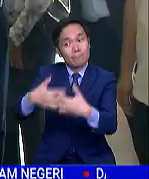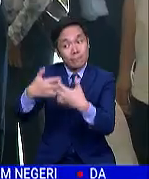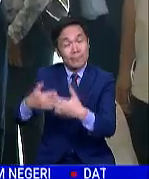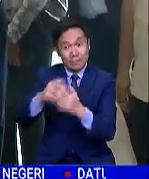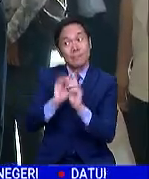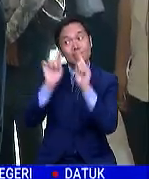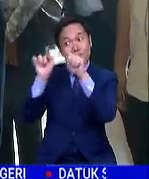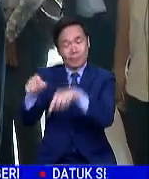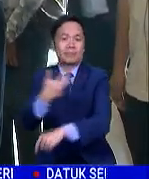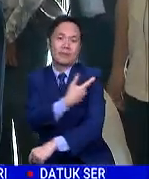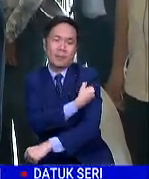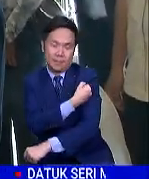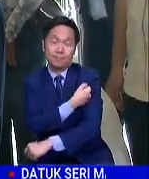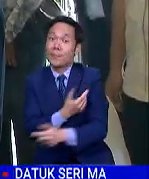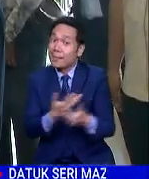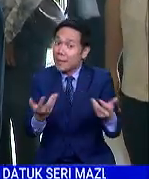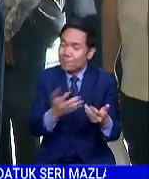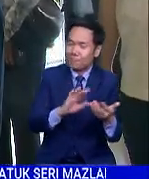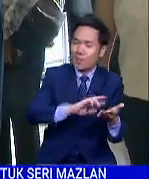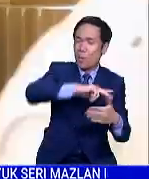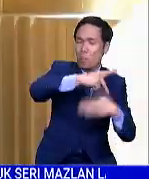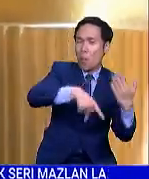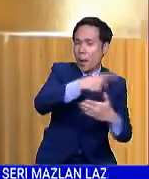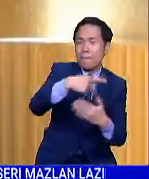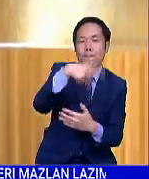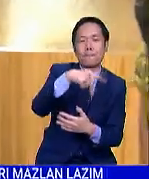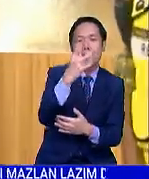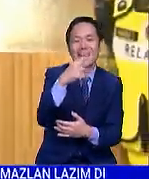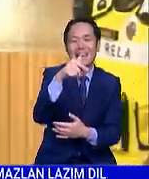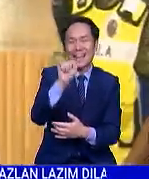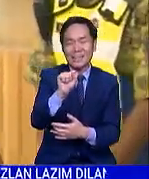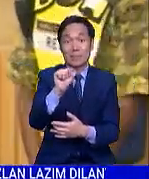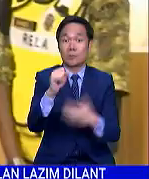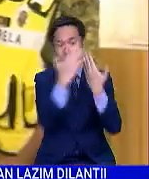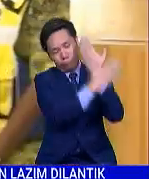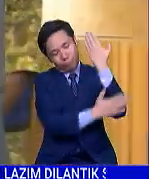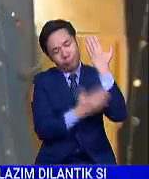menerima vaksin COVID-19 menerusi pelaksanaan Pikas di seluruh negara.